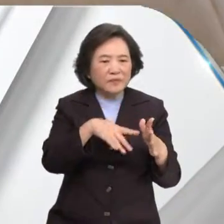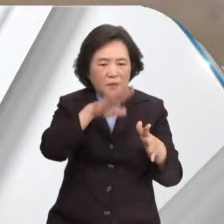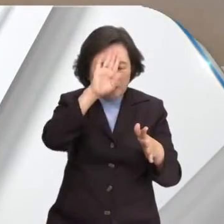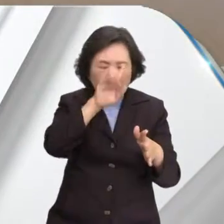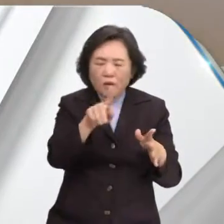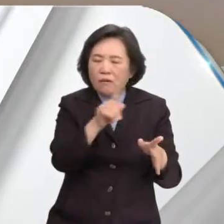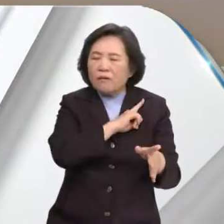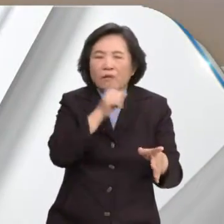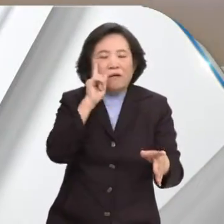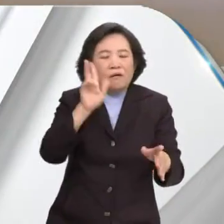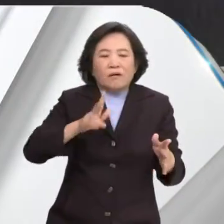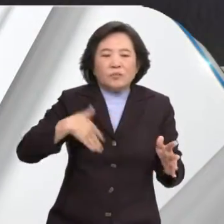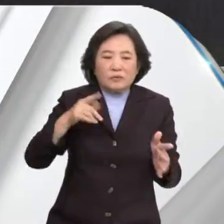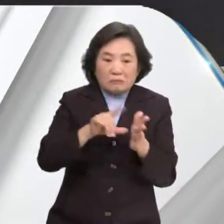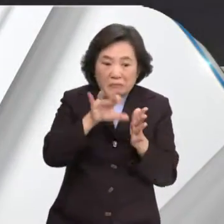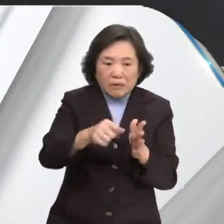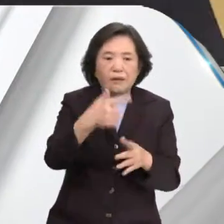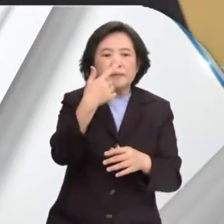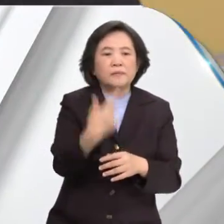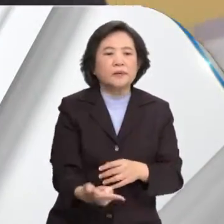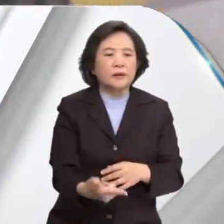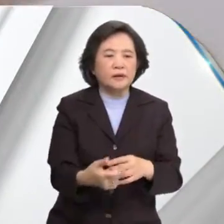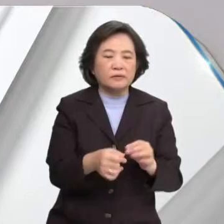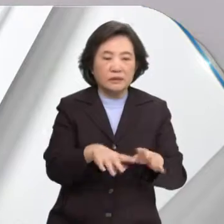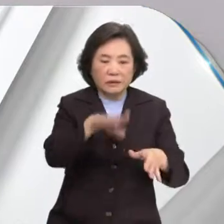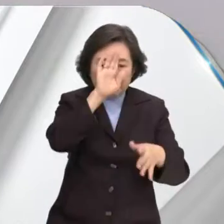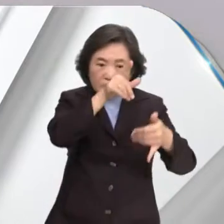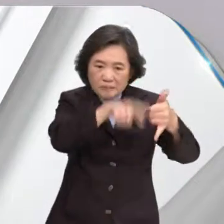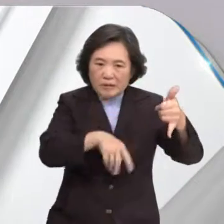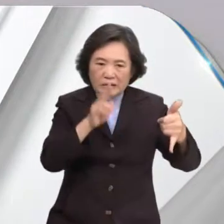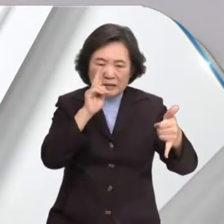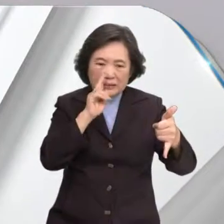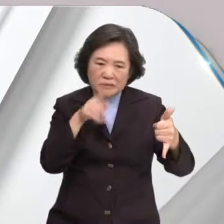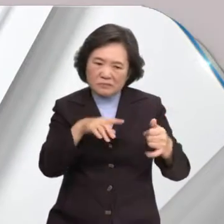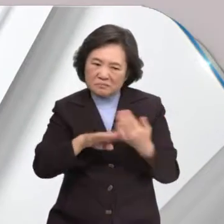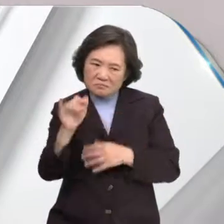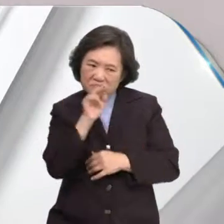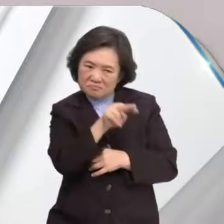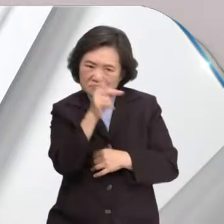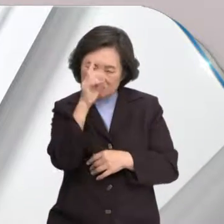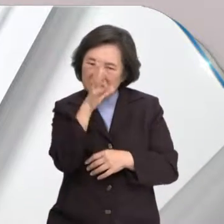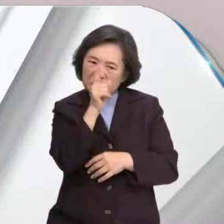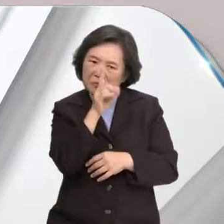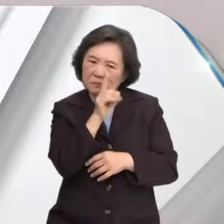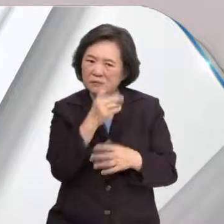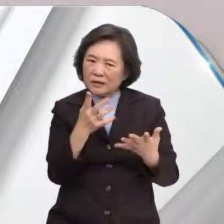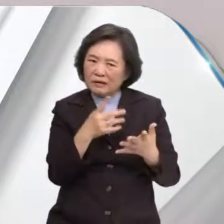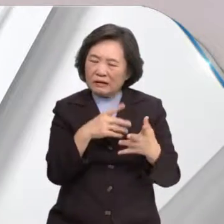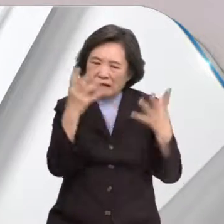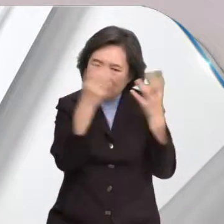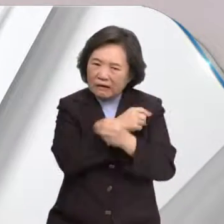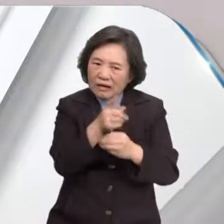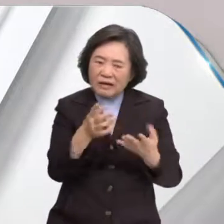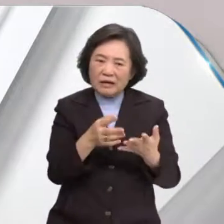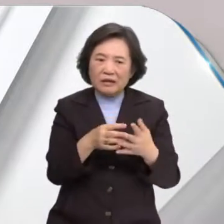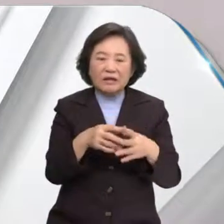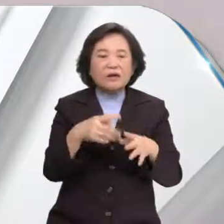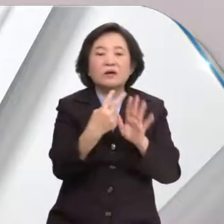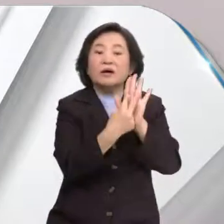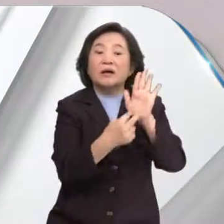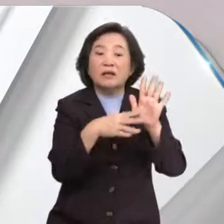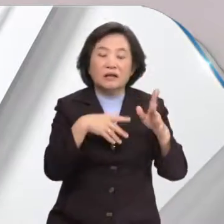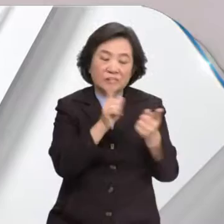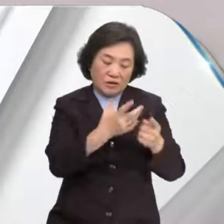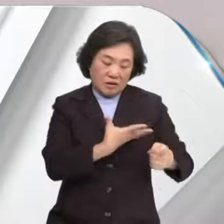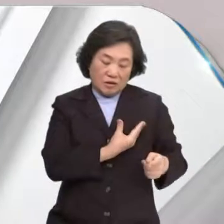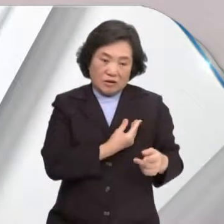头，无做掉治疗，另外病人没冲突不能吃多动奇怪。 我们不会对一个有心脏病的人或